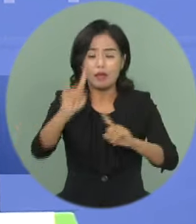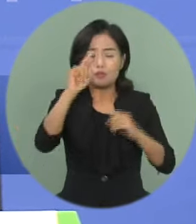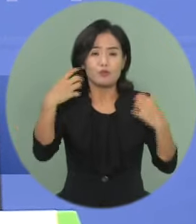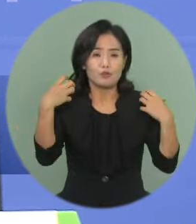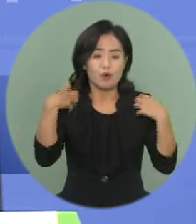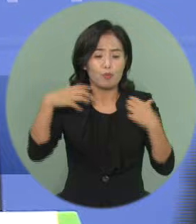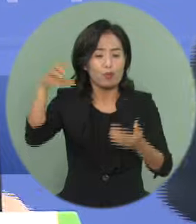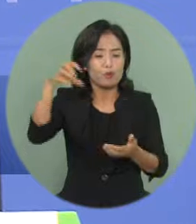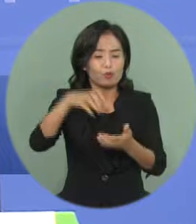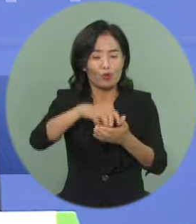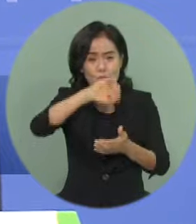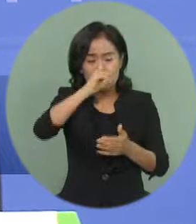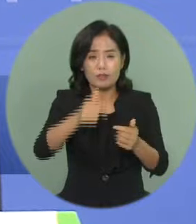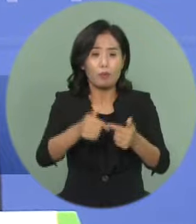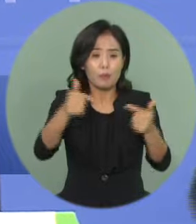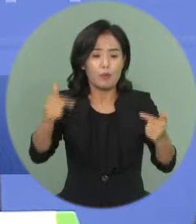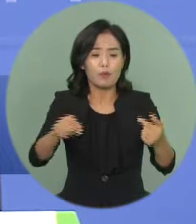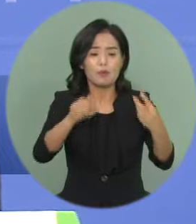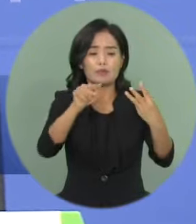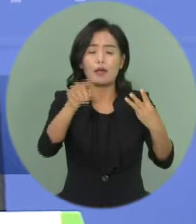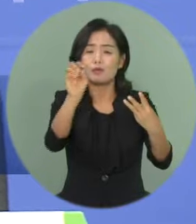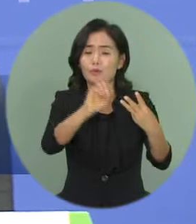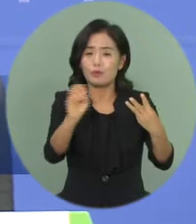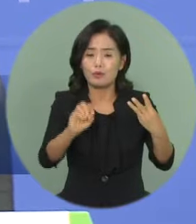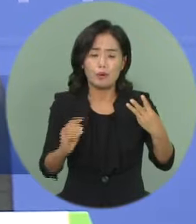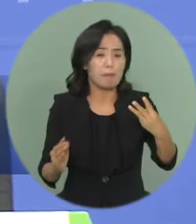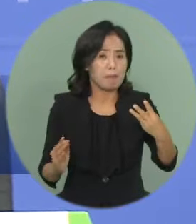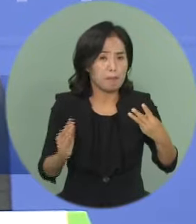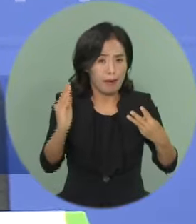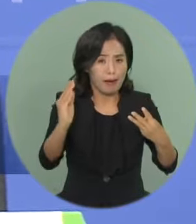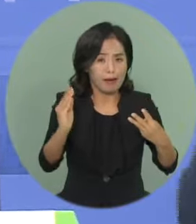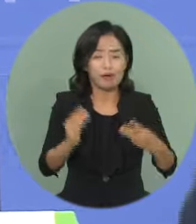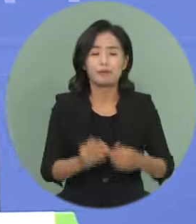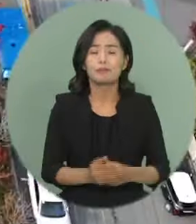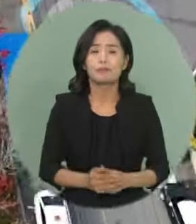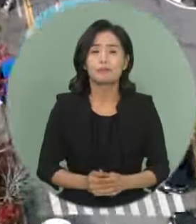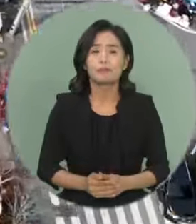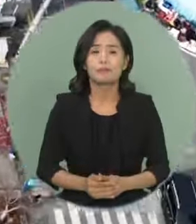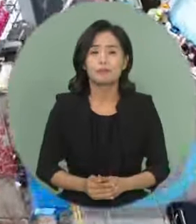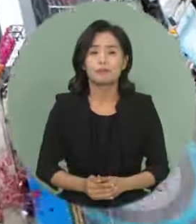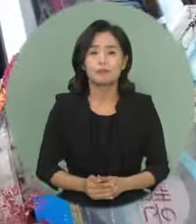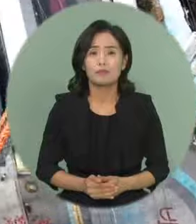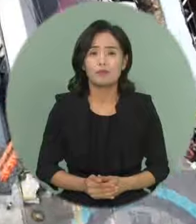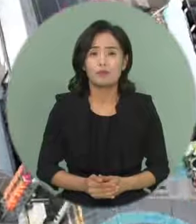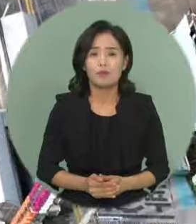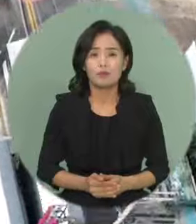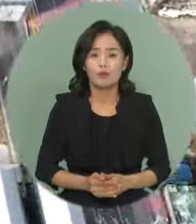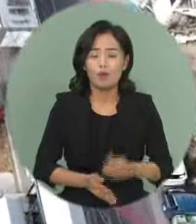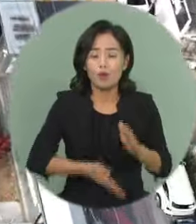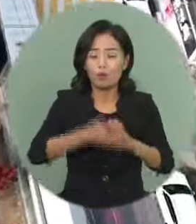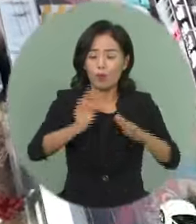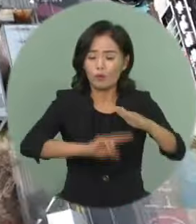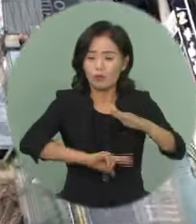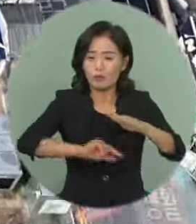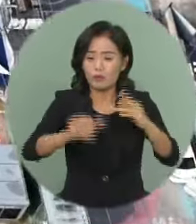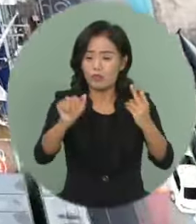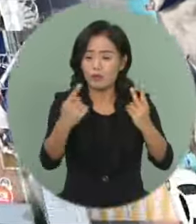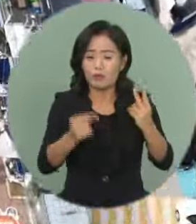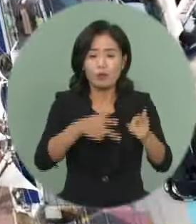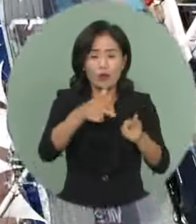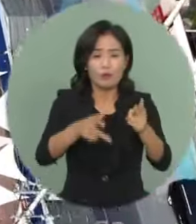정부 총예산 증가율 3% 뛰어넘는 성과입니다 도시철도 이호선 건설